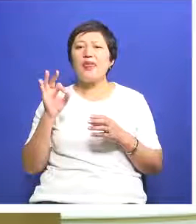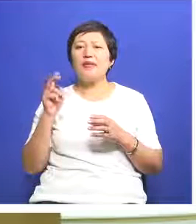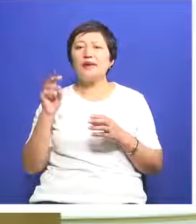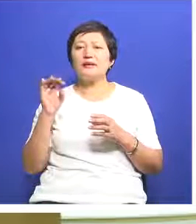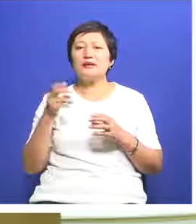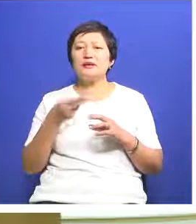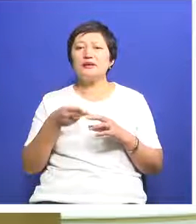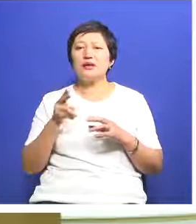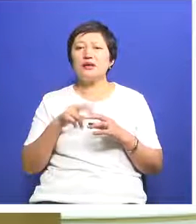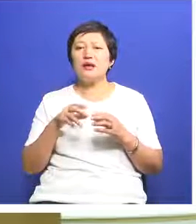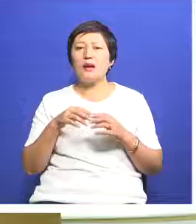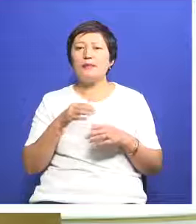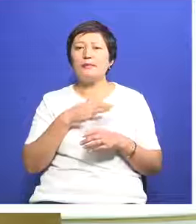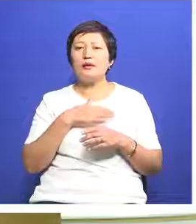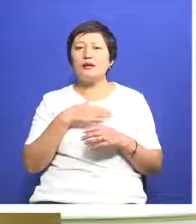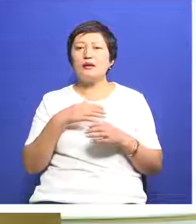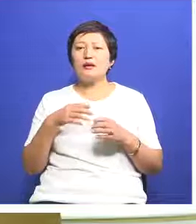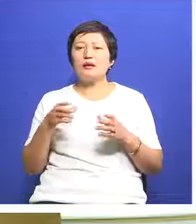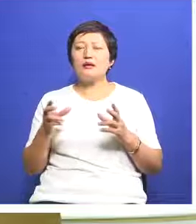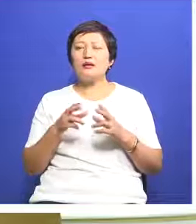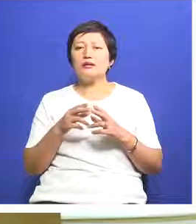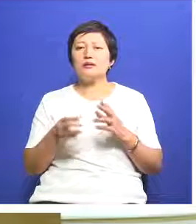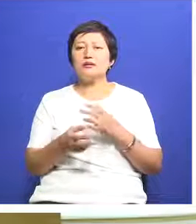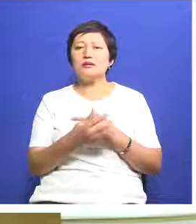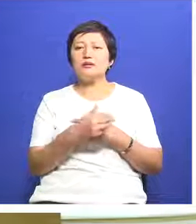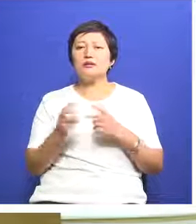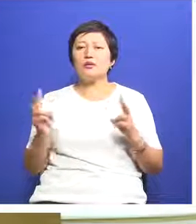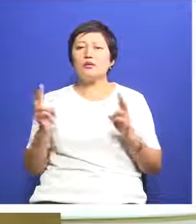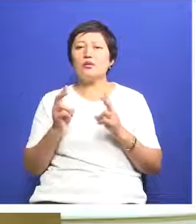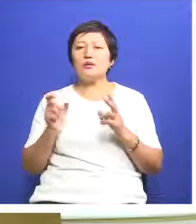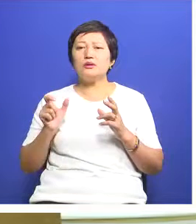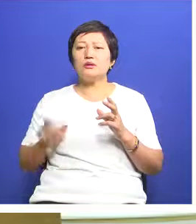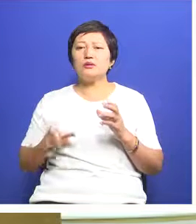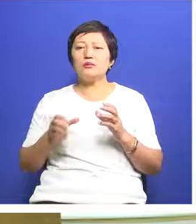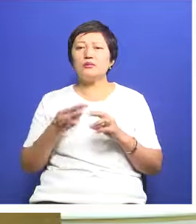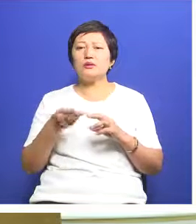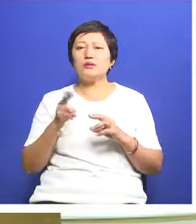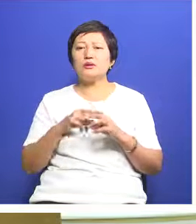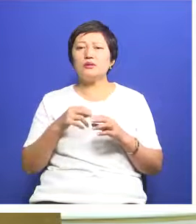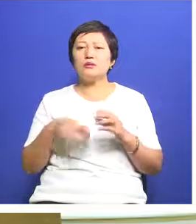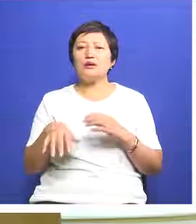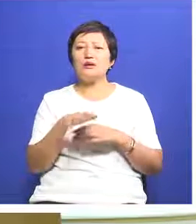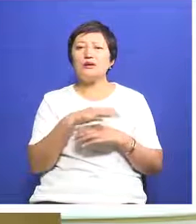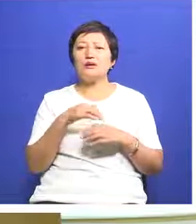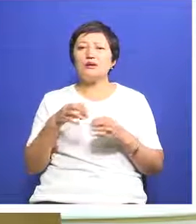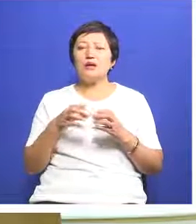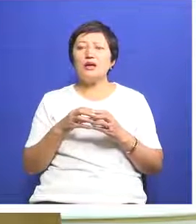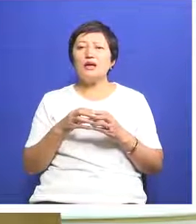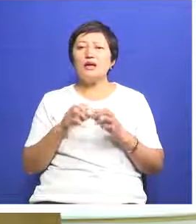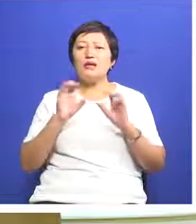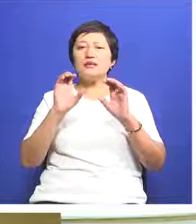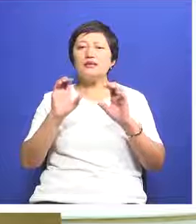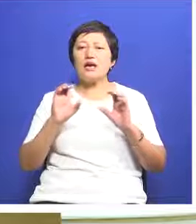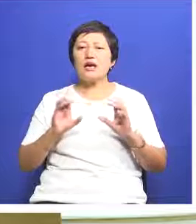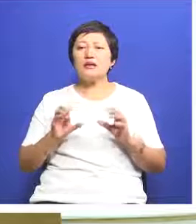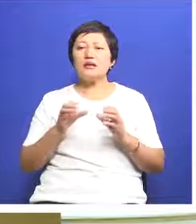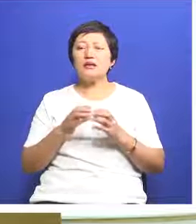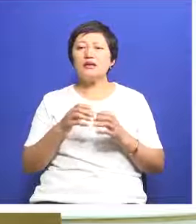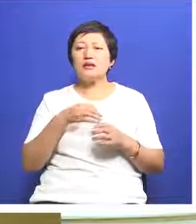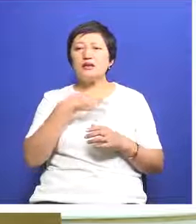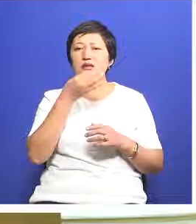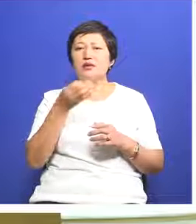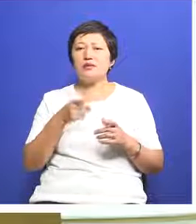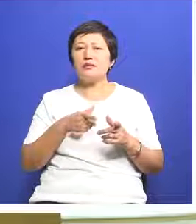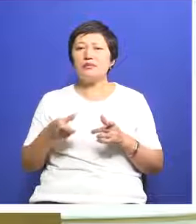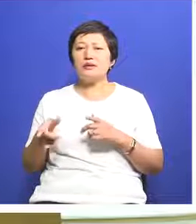қанағаттандырылған. Менің қабылдау, жеке қабылдауымда 10 азамат болған. Бұлардың да заңға сәйкес бәріне жауап